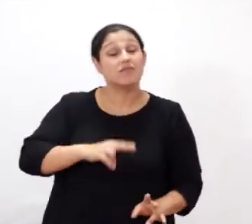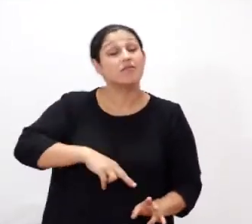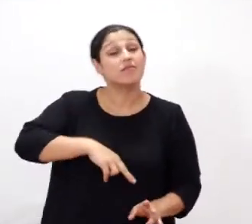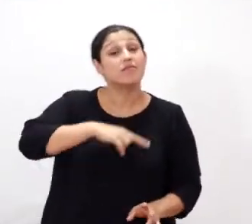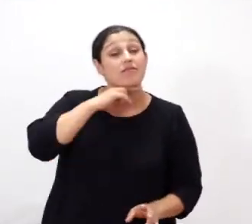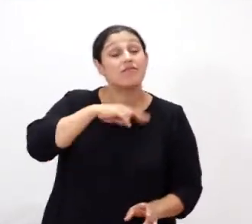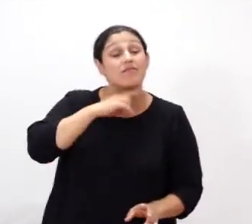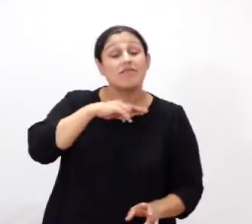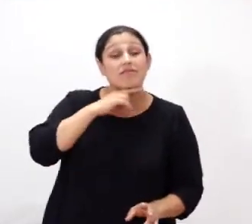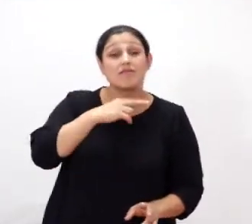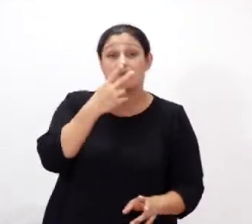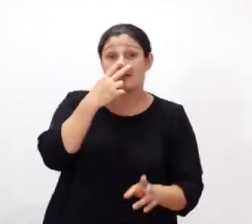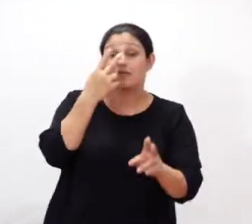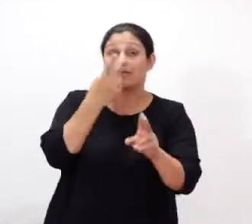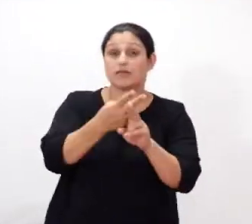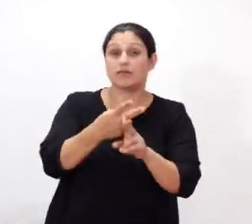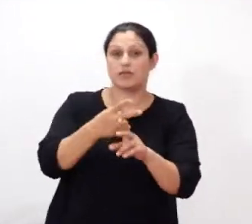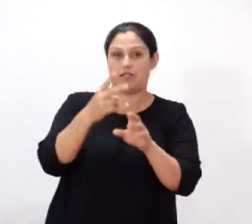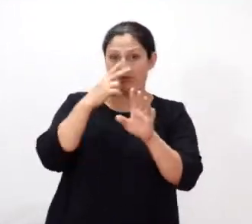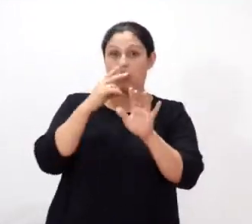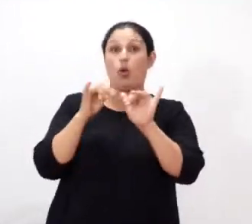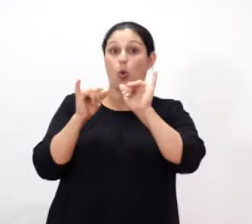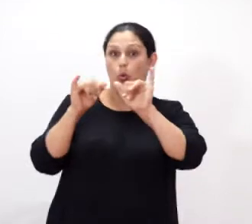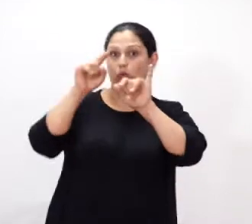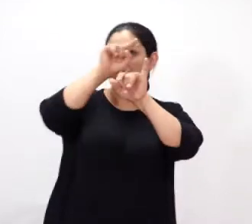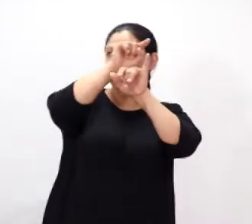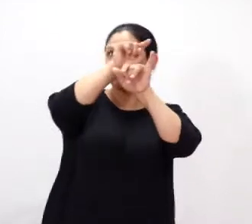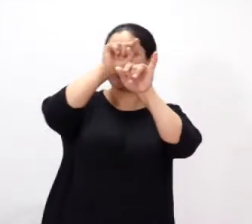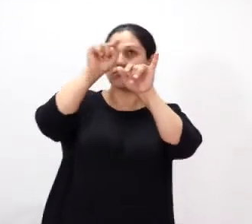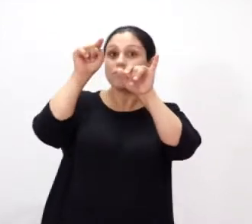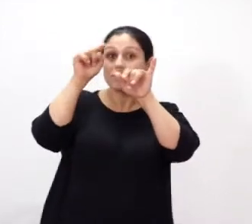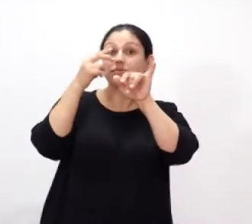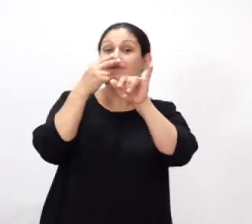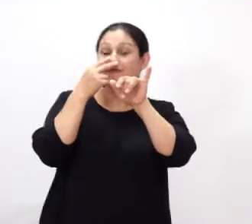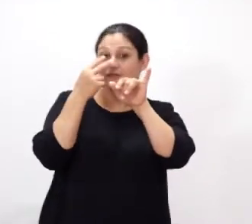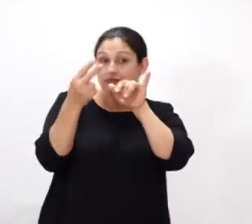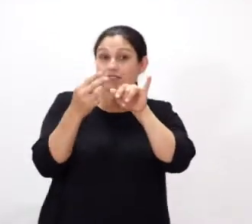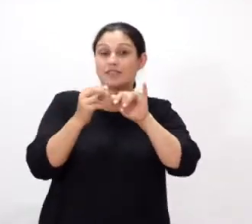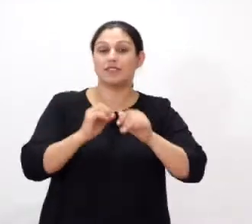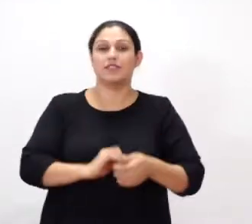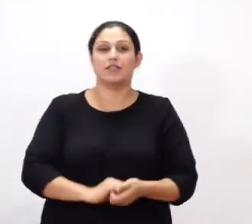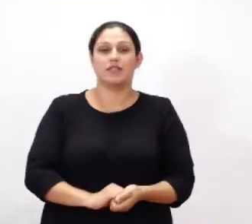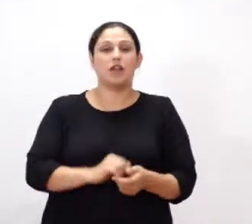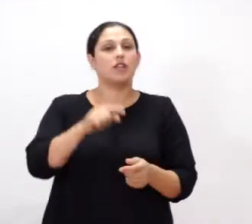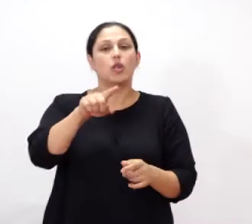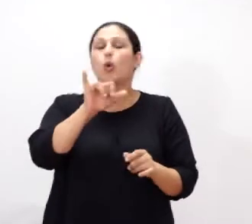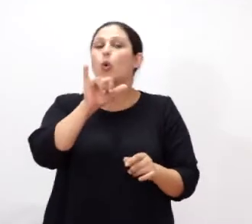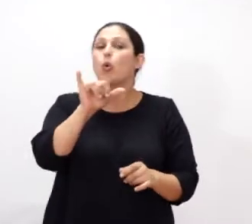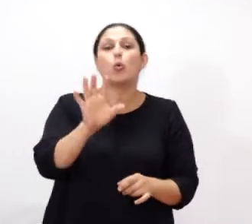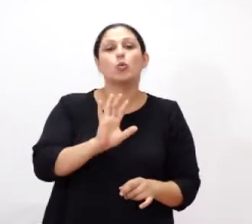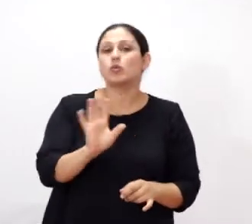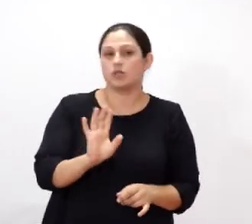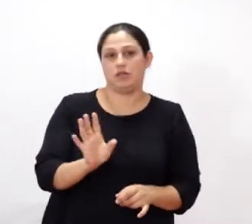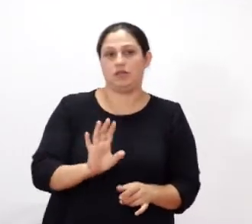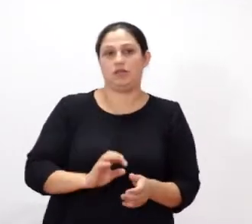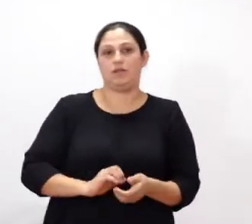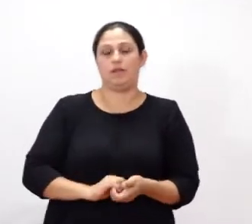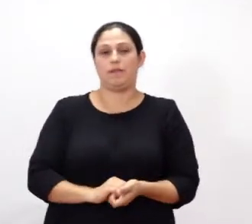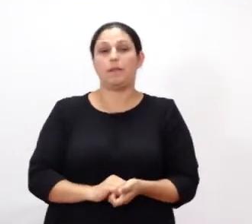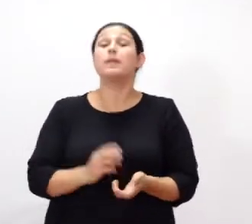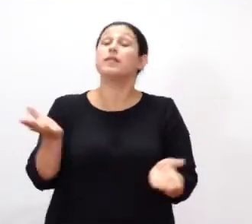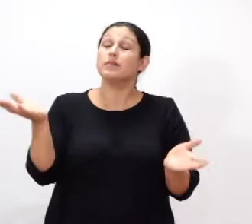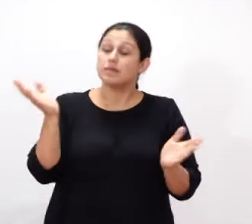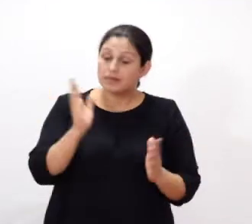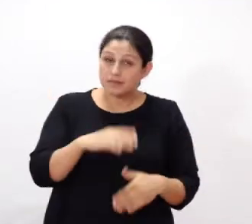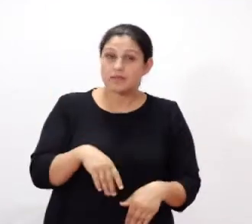انا نگاه کنید در بالایش خچه کشیدگی دیدید دیدم این او نیست